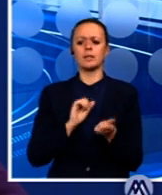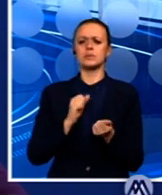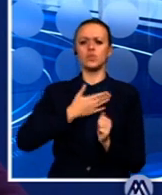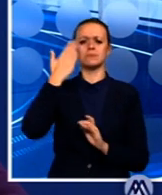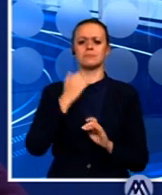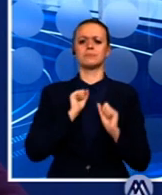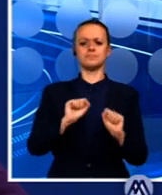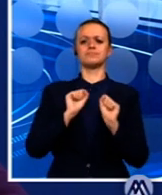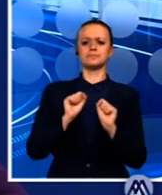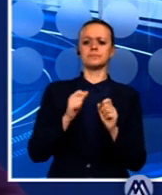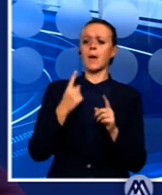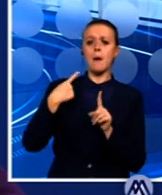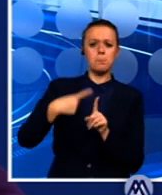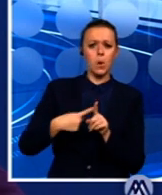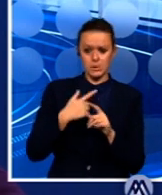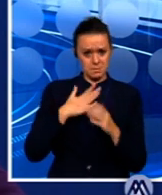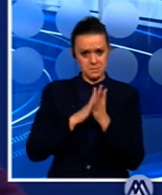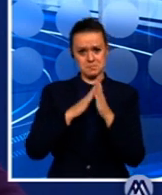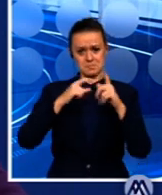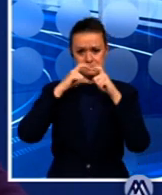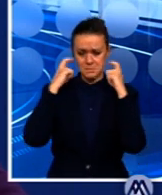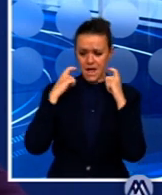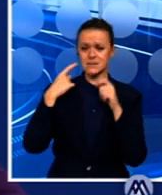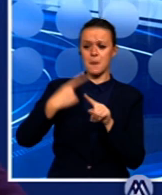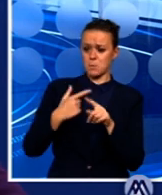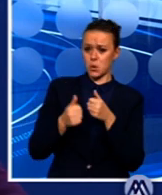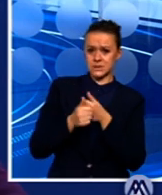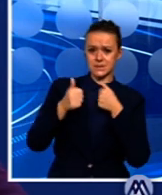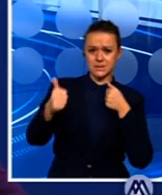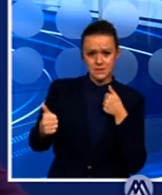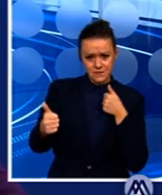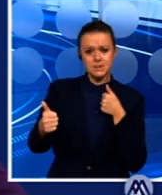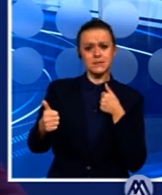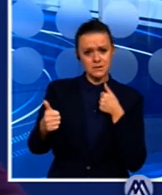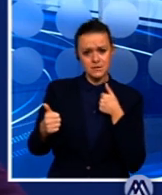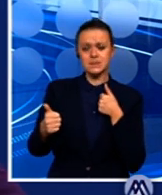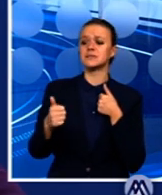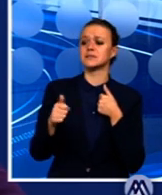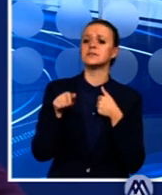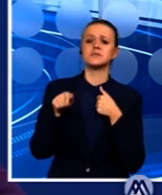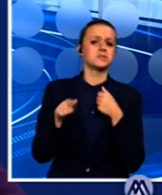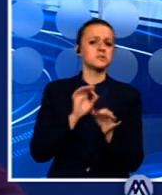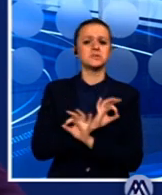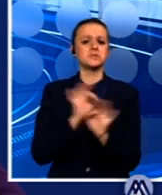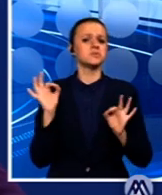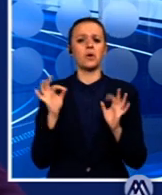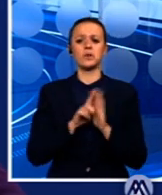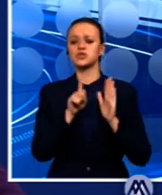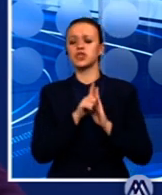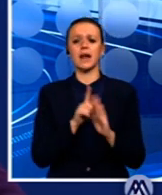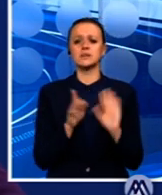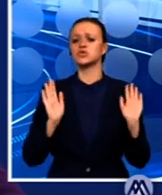uz fizičku distancu, znači udaljavanje na bezbednu udaljenost od potencijalnog nosioca infekcije